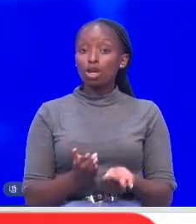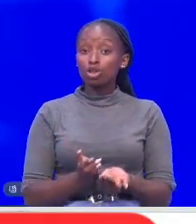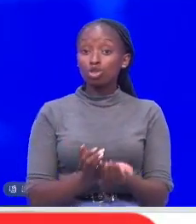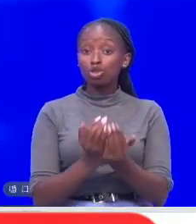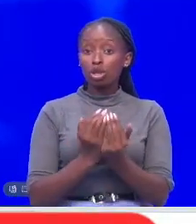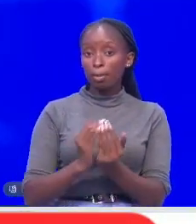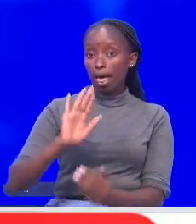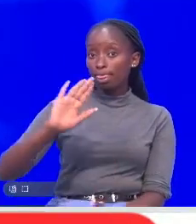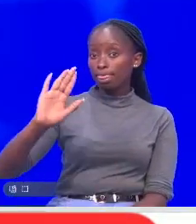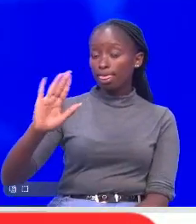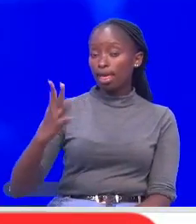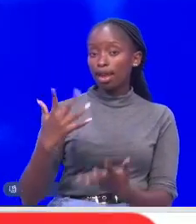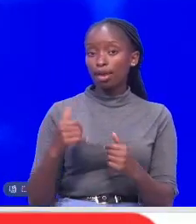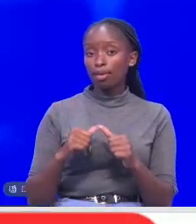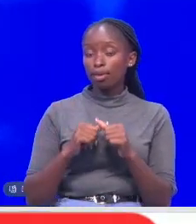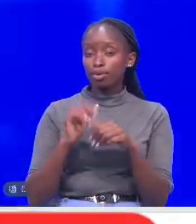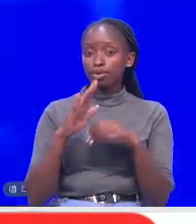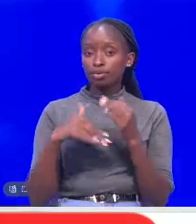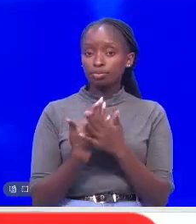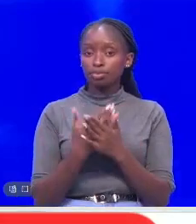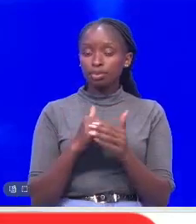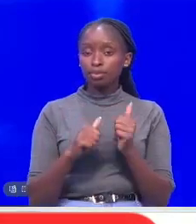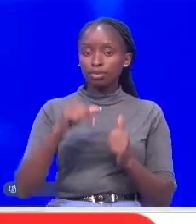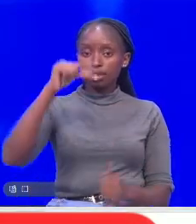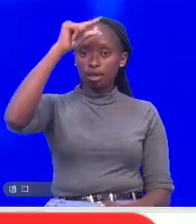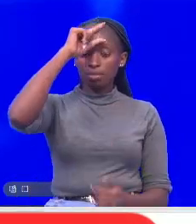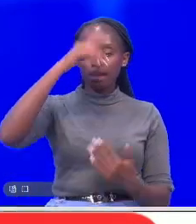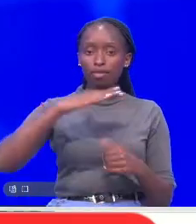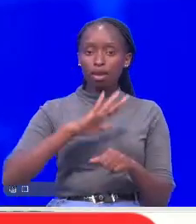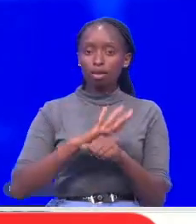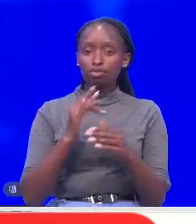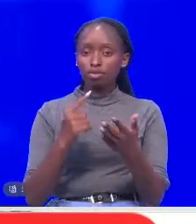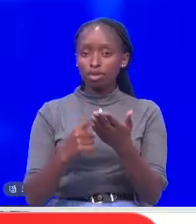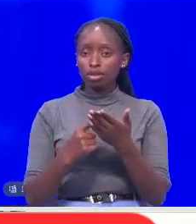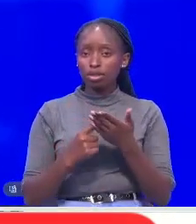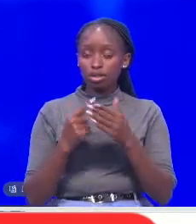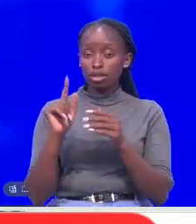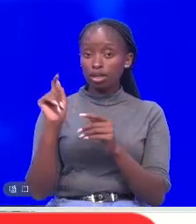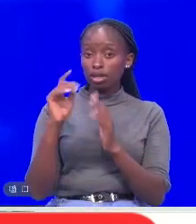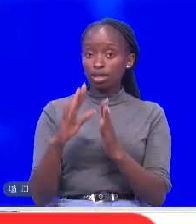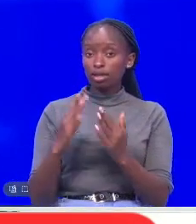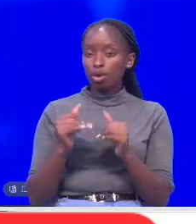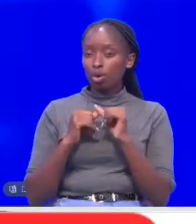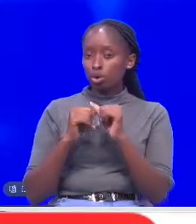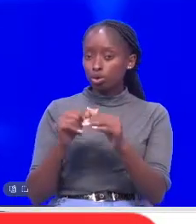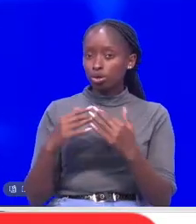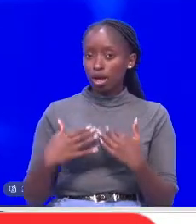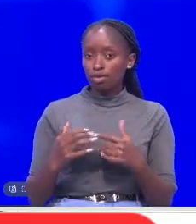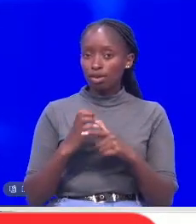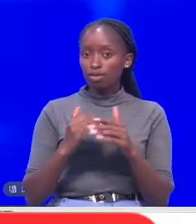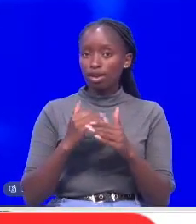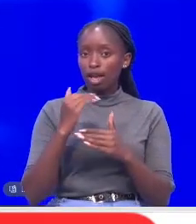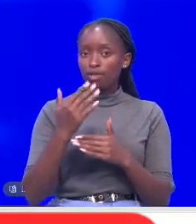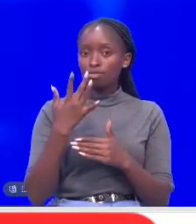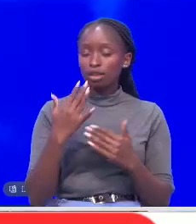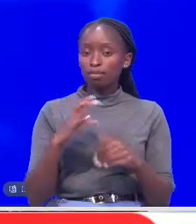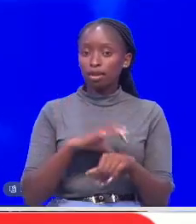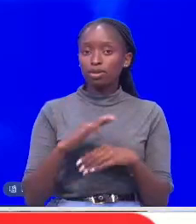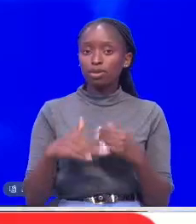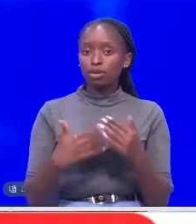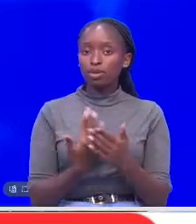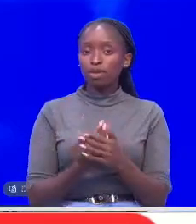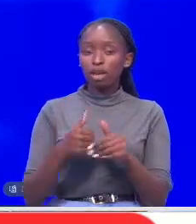kubinafsisha mashirika ya serikali ambayo ilikuwa imezua mjadala mzito miongoni mwa Kenya inaonekana kuendelea hata baada ya kupata pingamizi